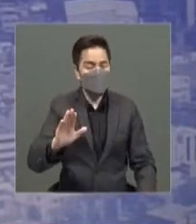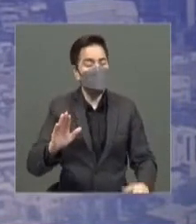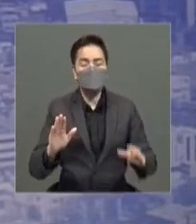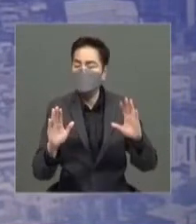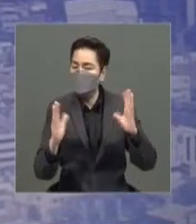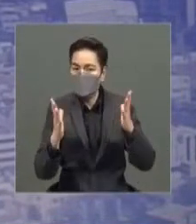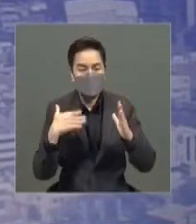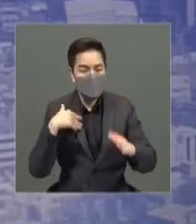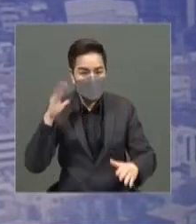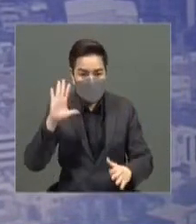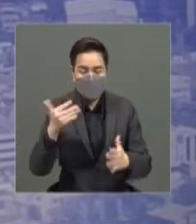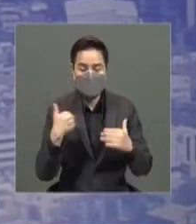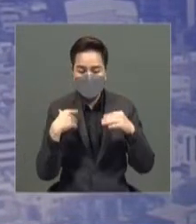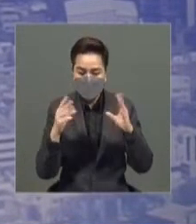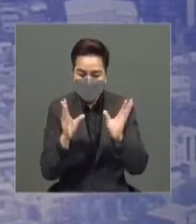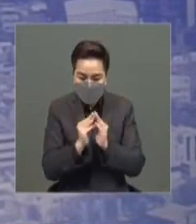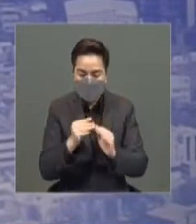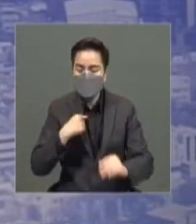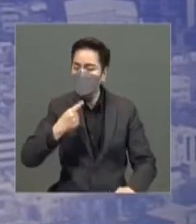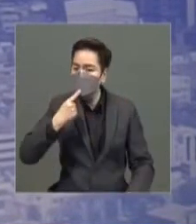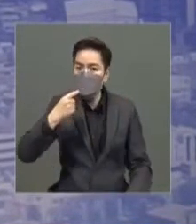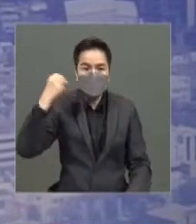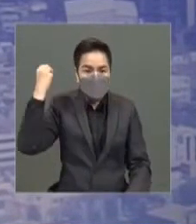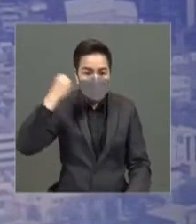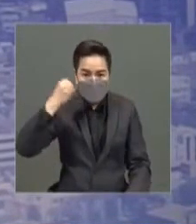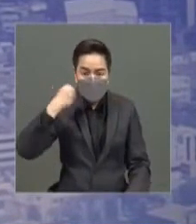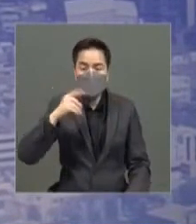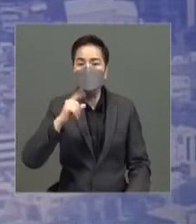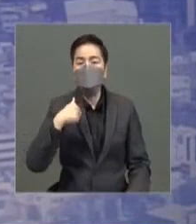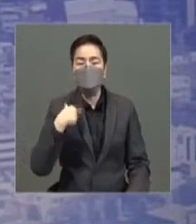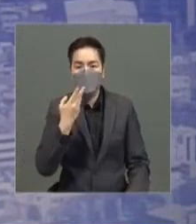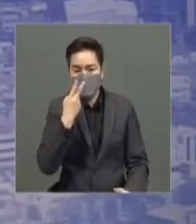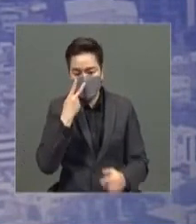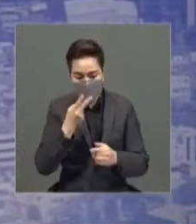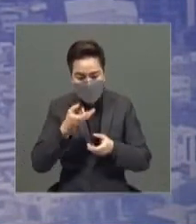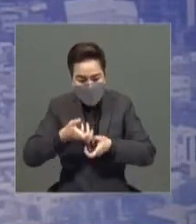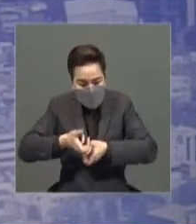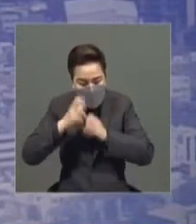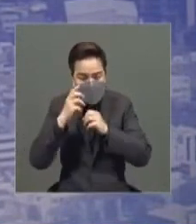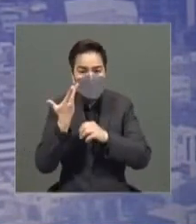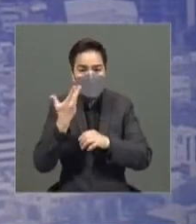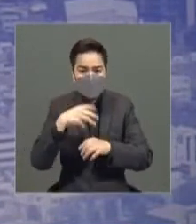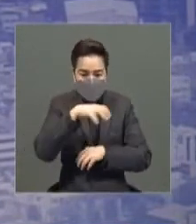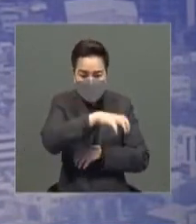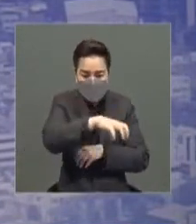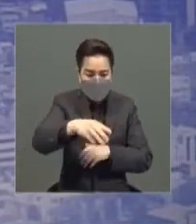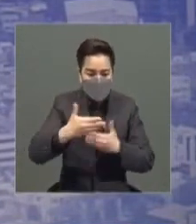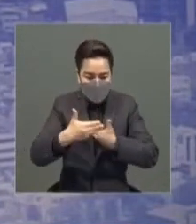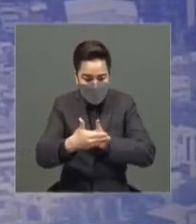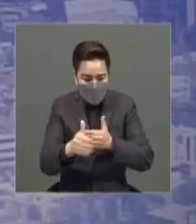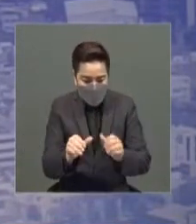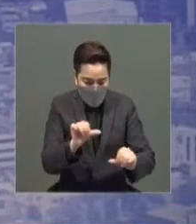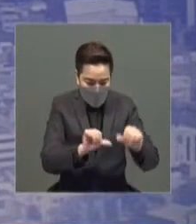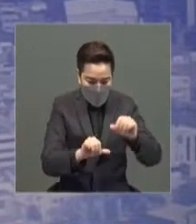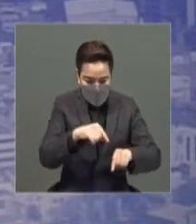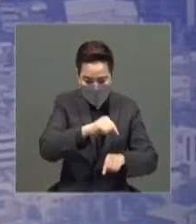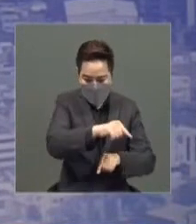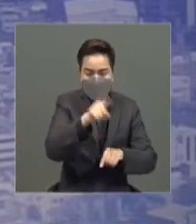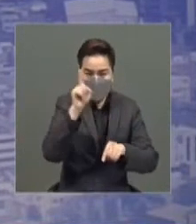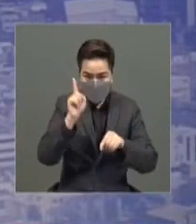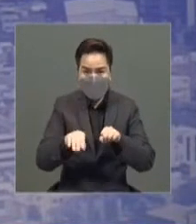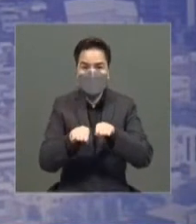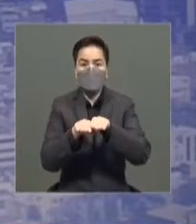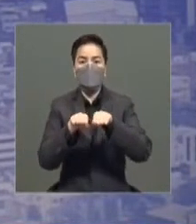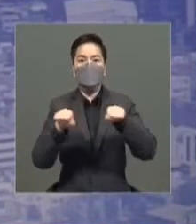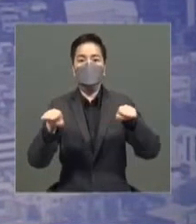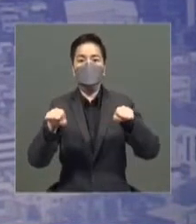ะคะสิ่งที่ที่ประชุมพูดย้ำเสมอเนี่ยก็คือมีการทบทวนว่าแต่ละแลบต้องเป็นแลบที่มีมาตรฐ